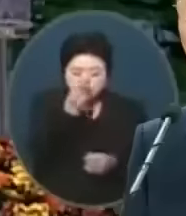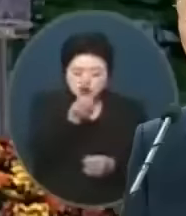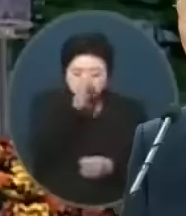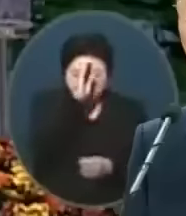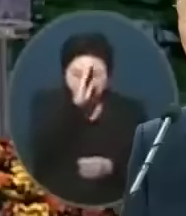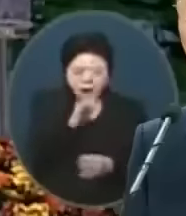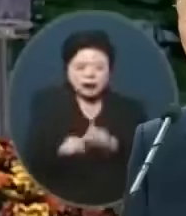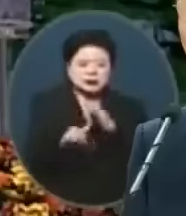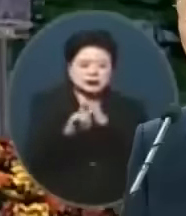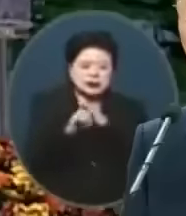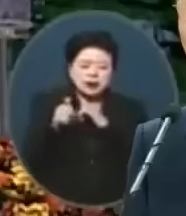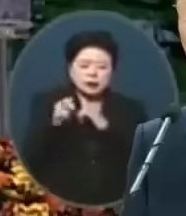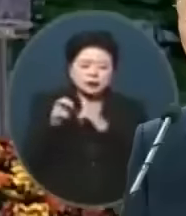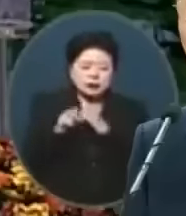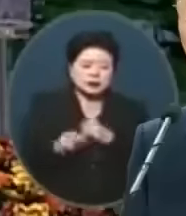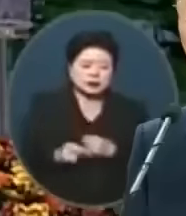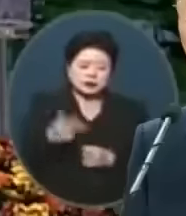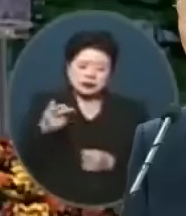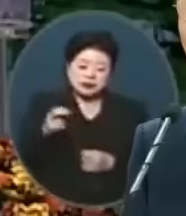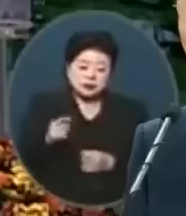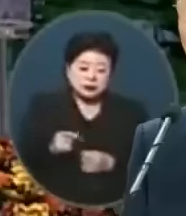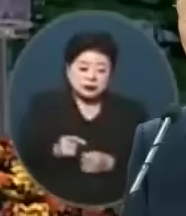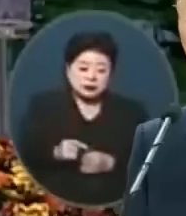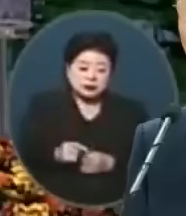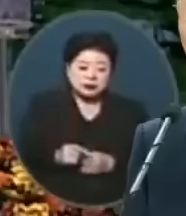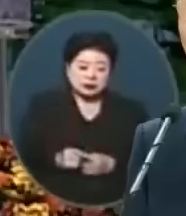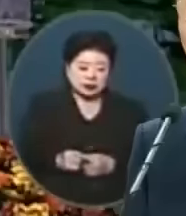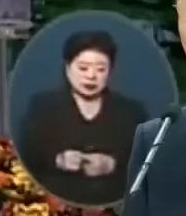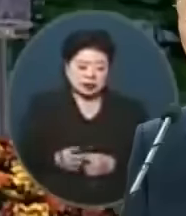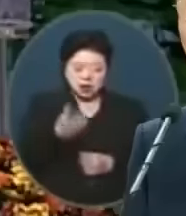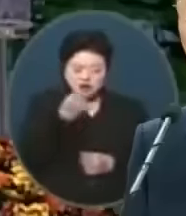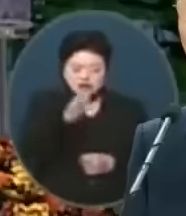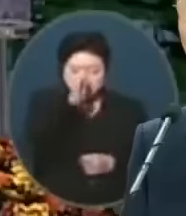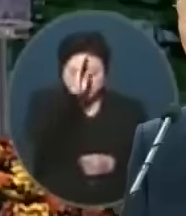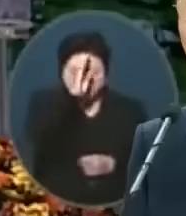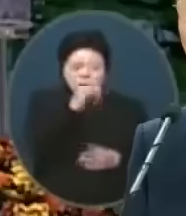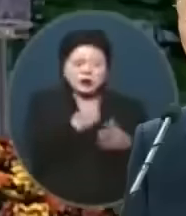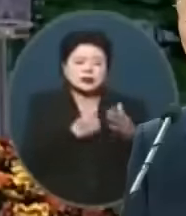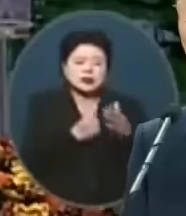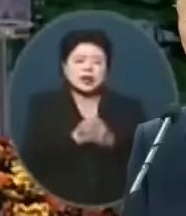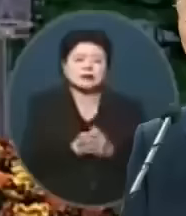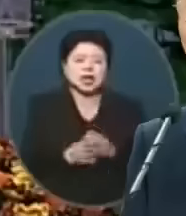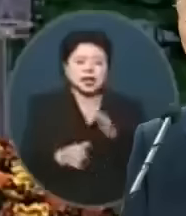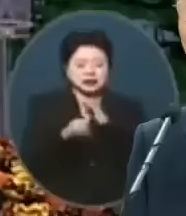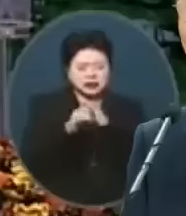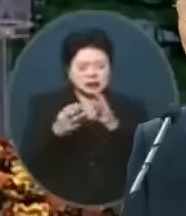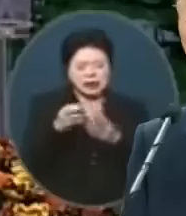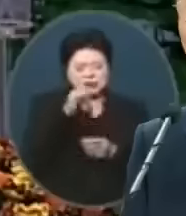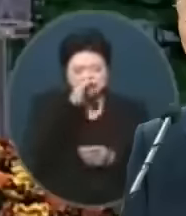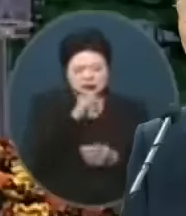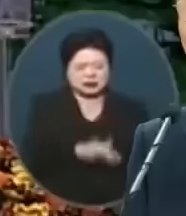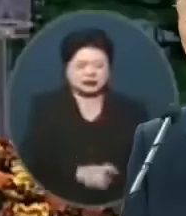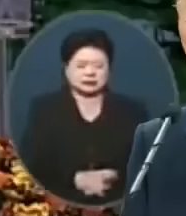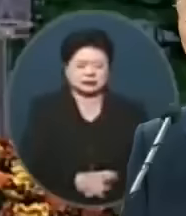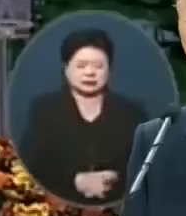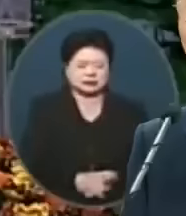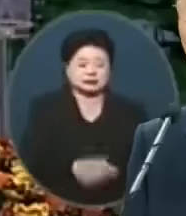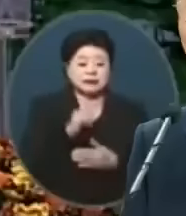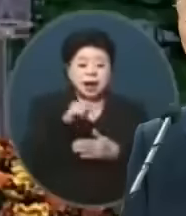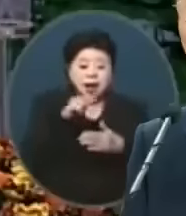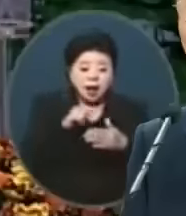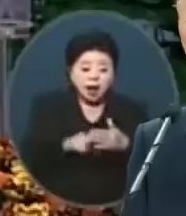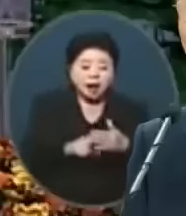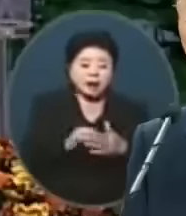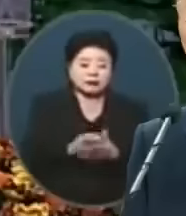자살자의 50%에서 70%가 사망 직전 우울증태에 빠져 있다고 말합니다. 마음이